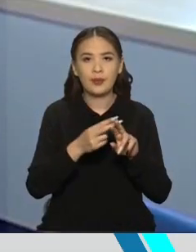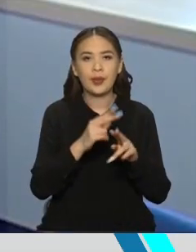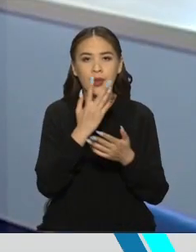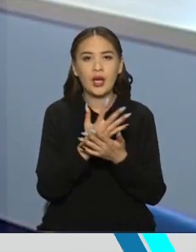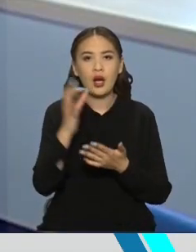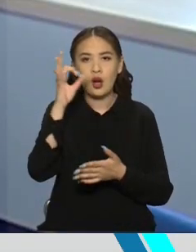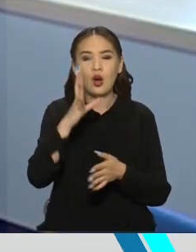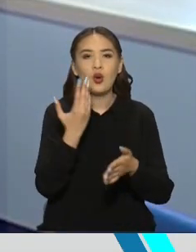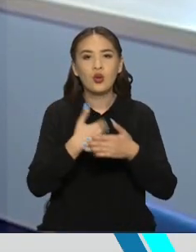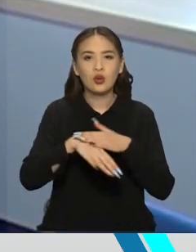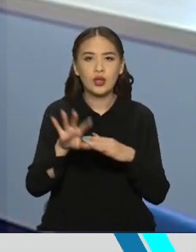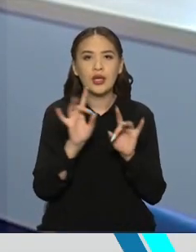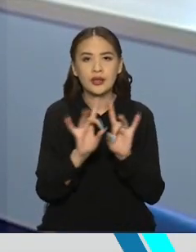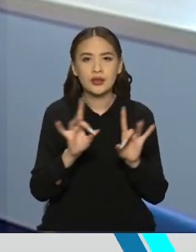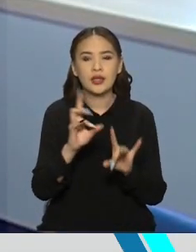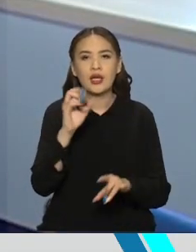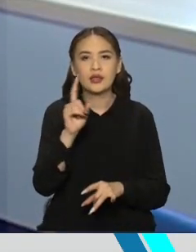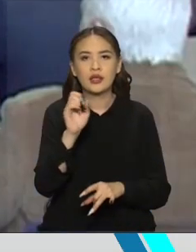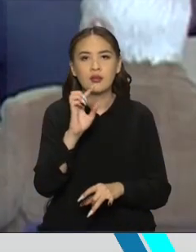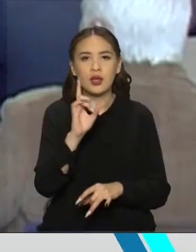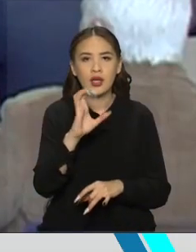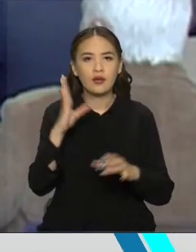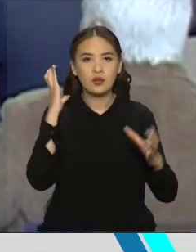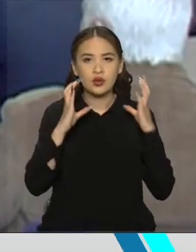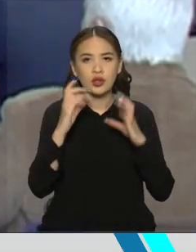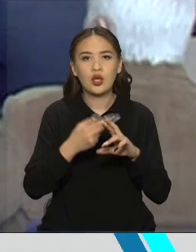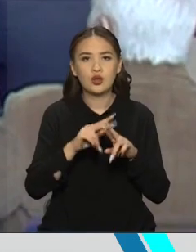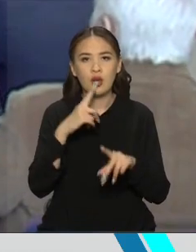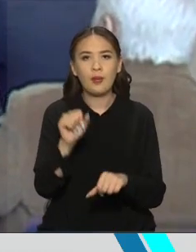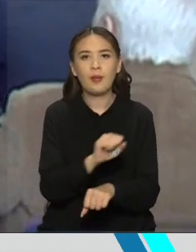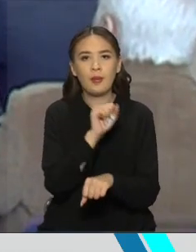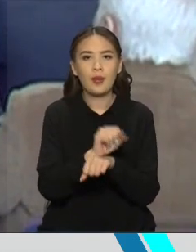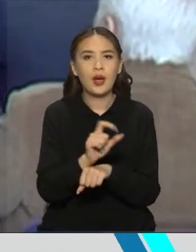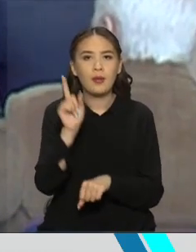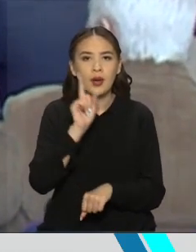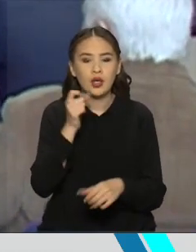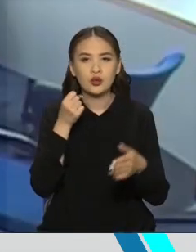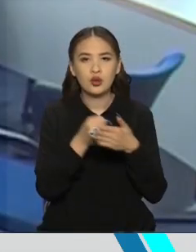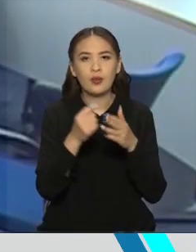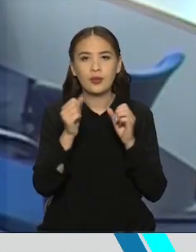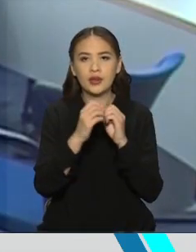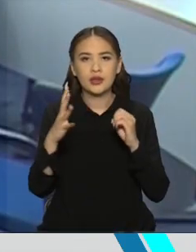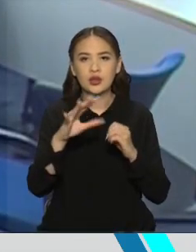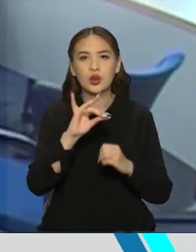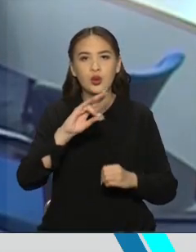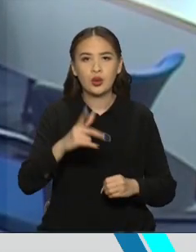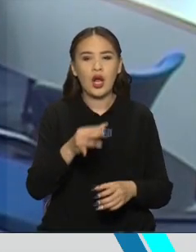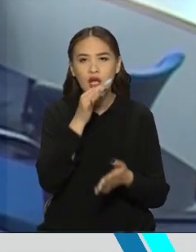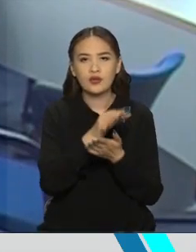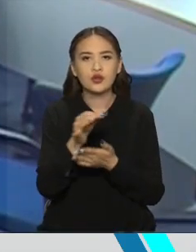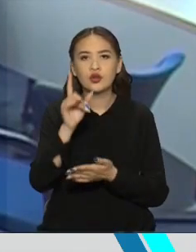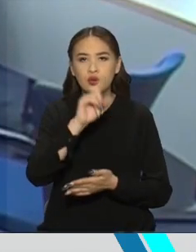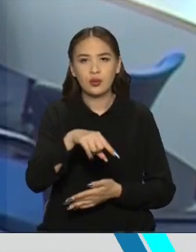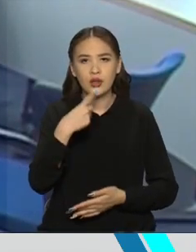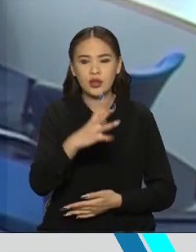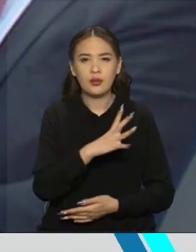ситуацию с отставкой Назарбаев университет заявили что берут тайм-аут по комментариям до 15 июня когда прошение об